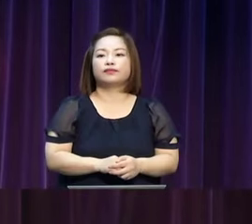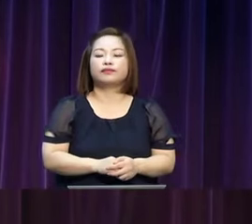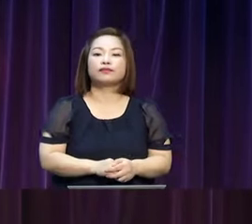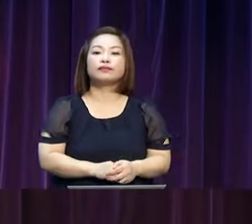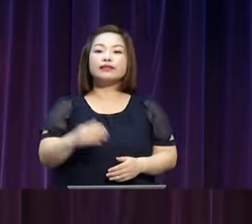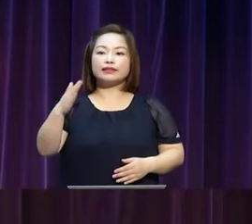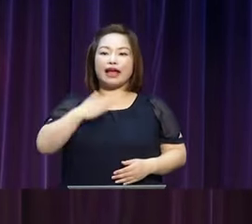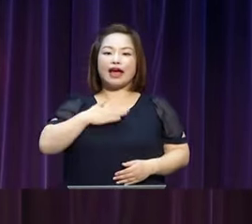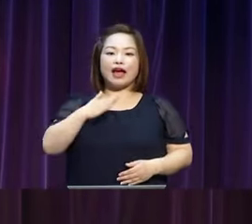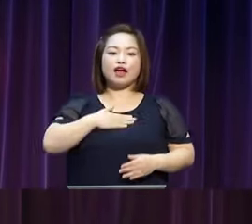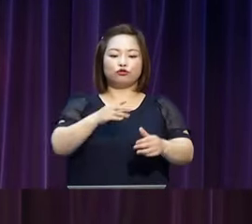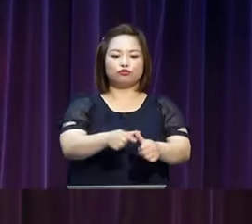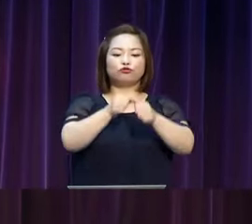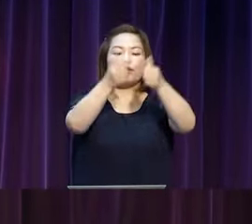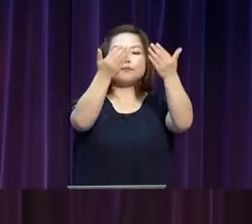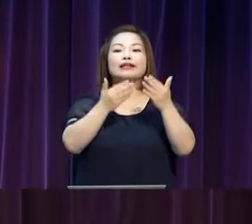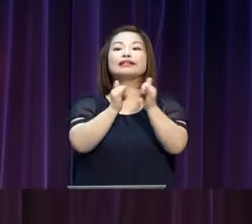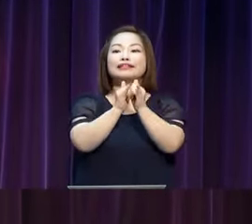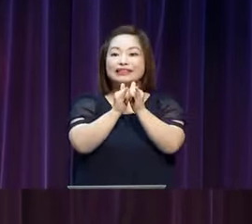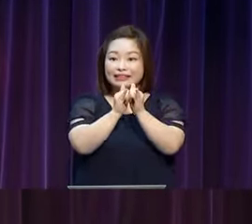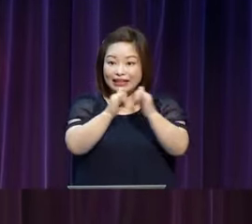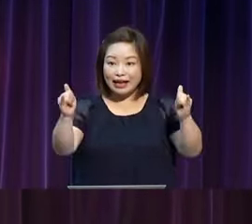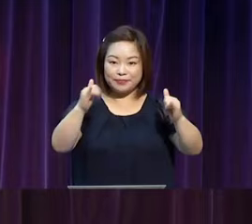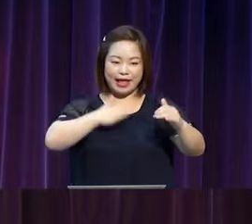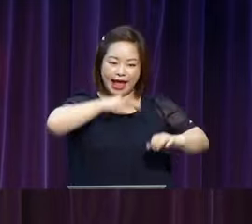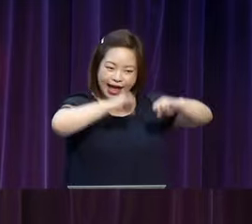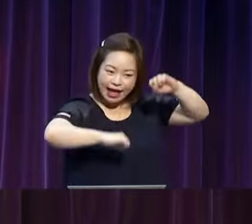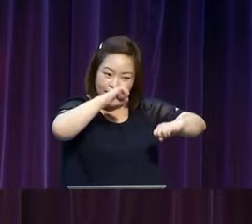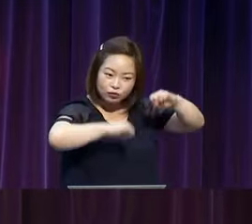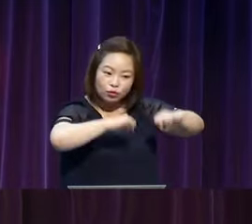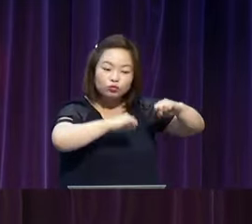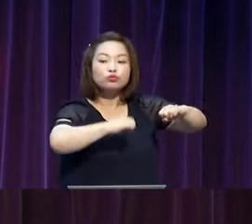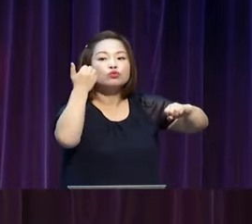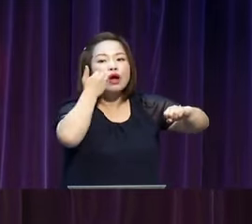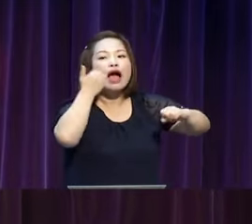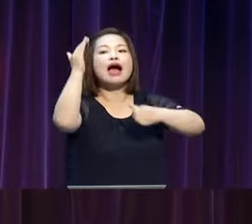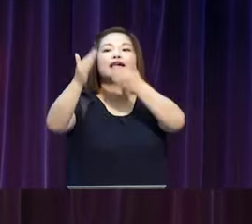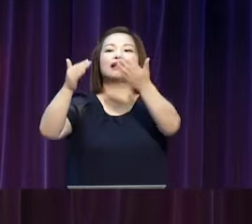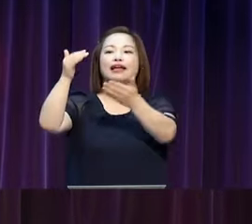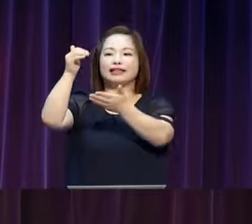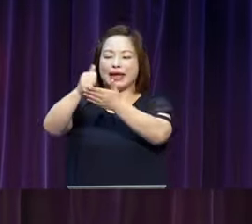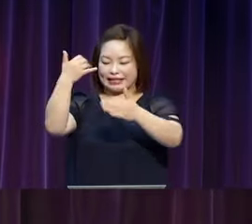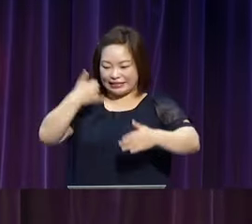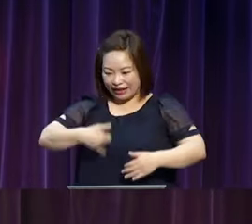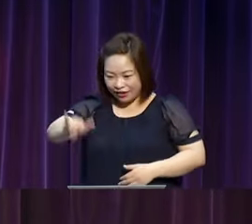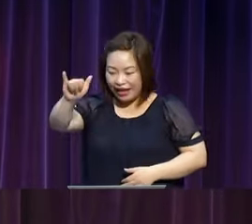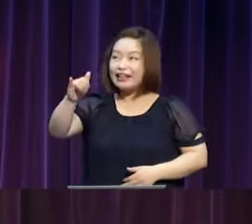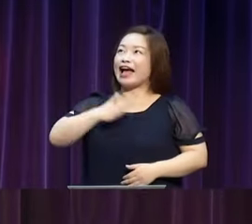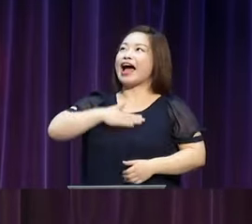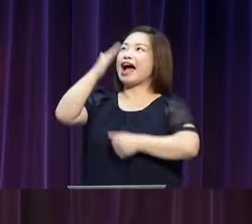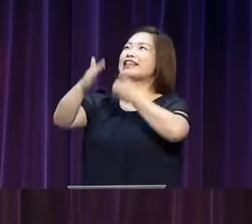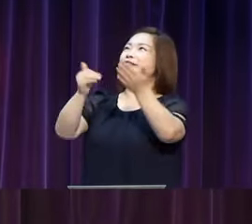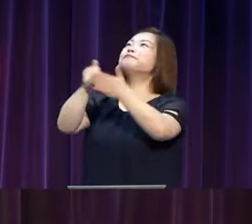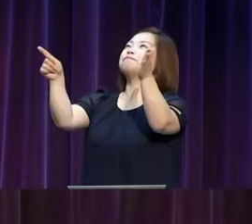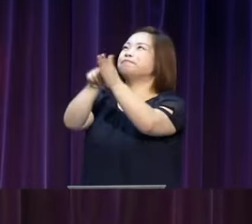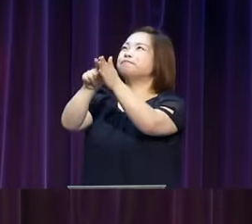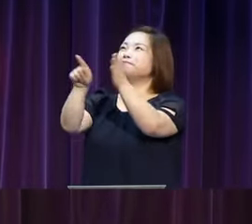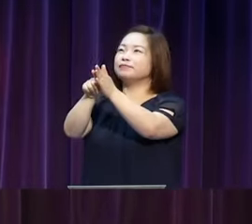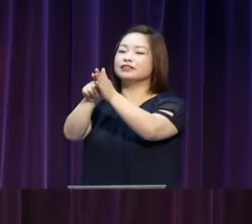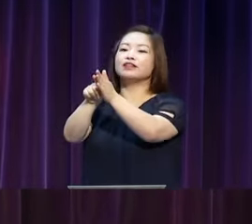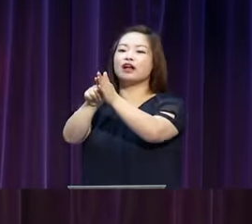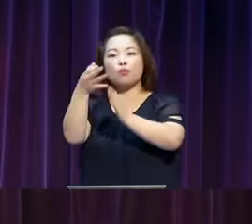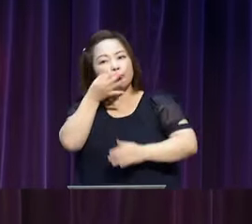있냐? 하나님과 예수님을 대신하고 있어요. 내가 잘 못 살면 사람들이